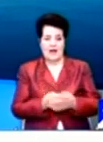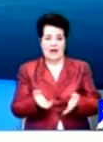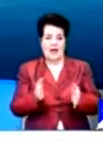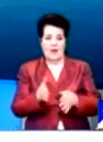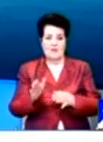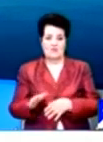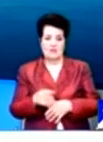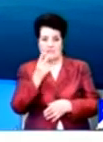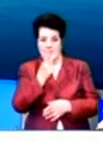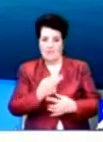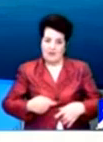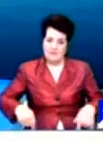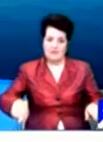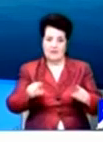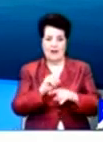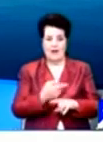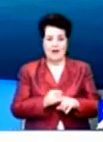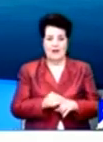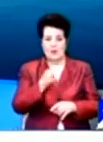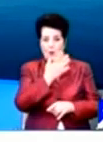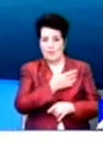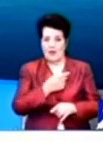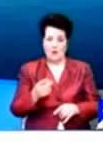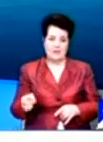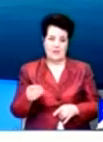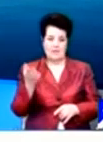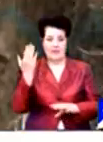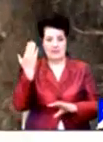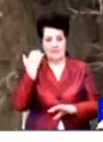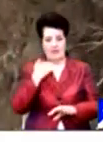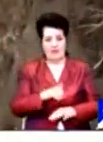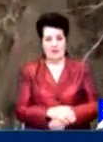care înconjura cetatea din Soroca în perioada medievală.